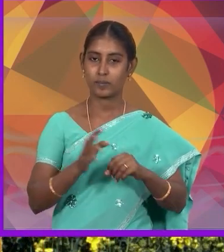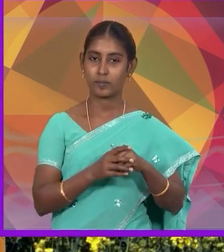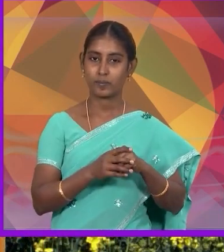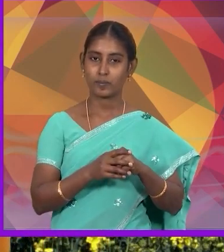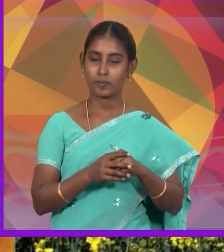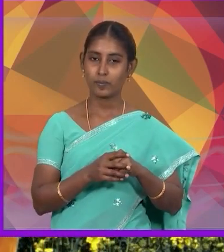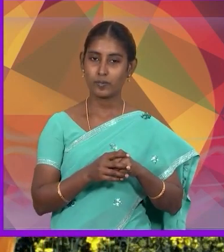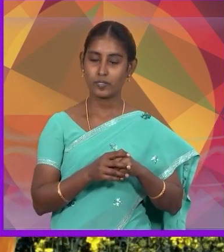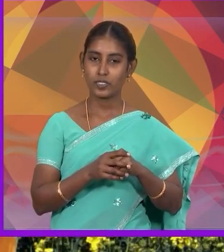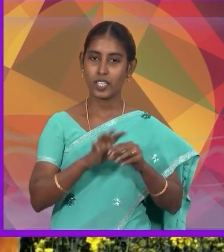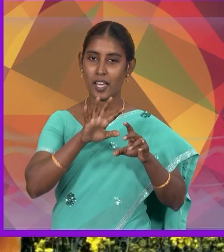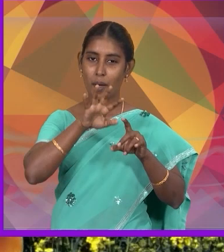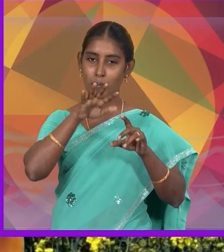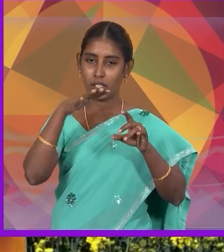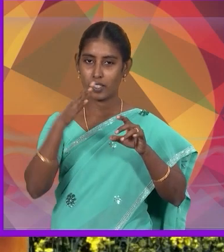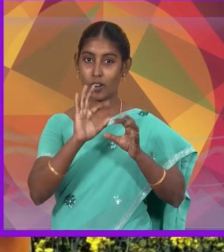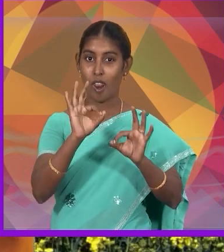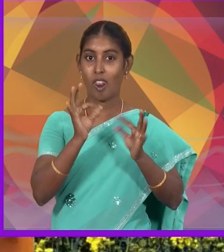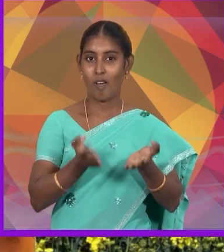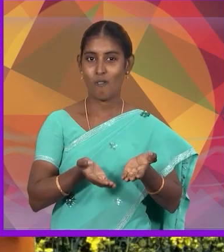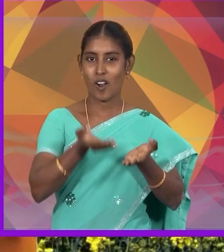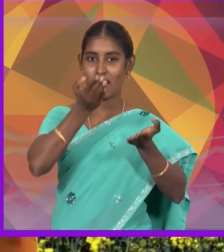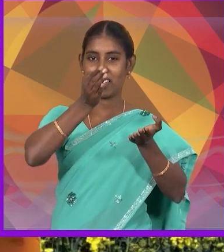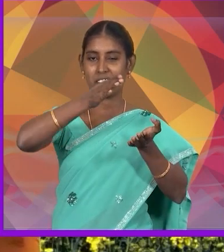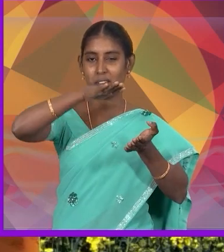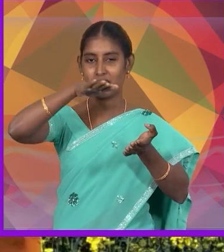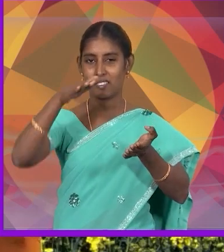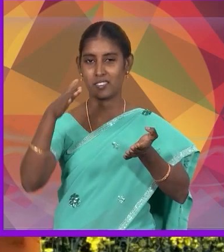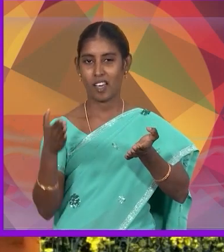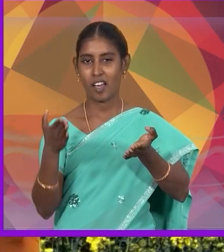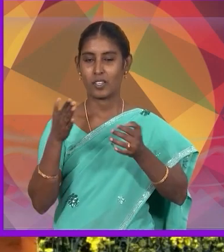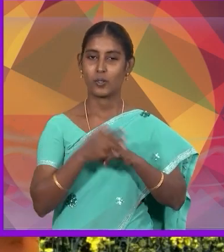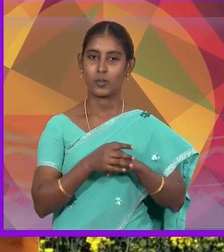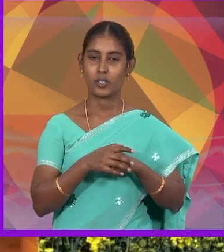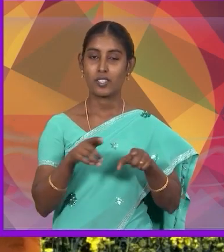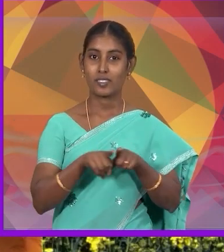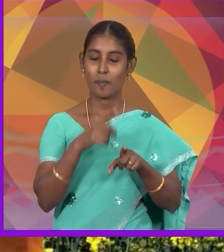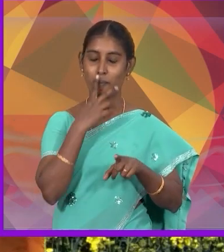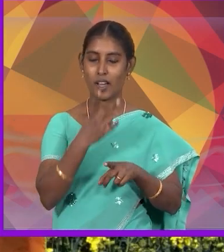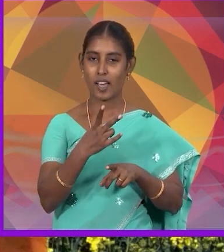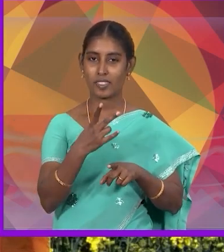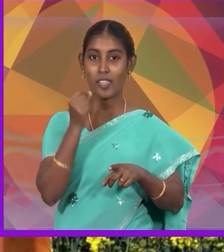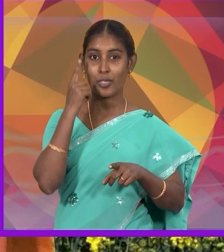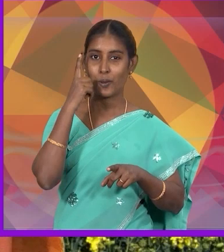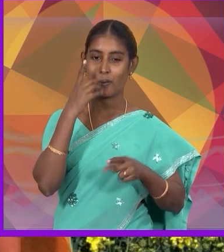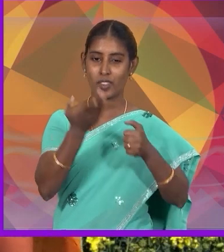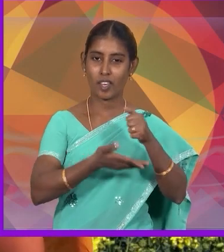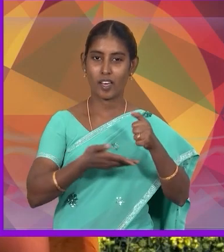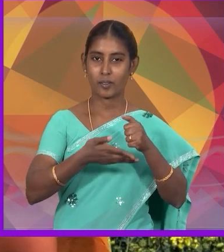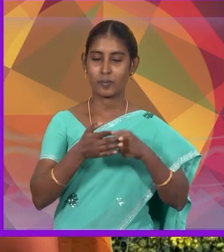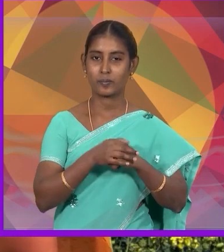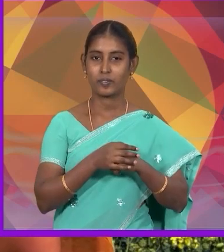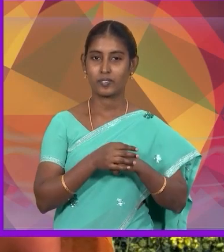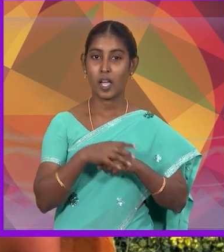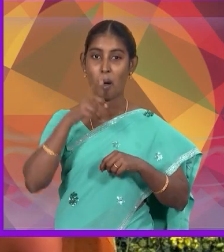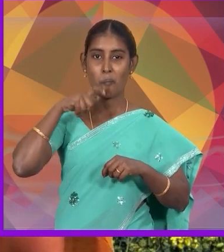என்ன பண்ணும், பூமியை நோக்கி சாயும். அப்பதான் அந்த நெல் விளைஞ்சிருச்சு, நெல் அறுக்கலாம்னு சொல்லுவாங்க. இதுவே பாரதிதாசன் ஒரு